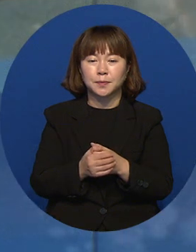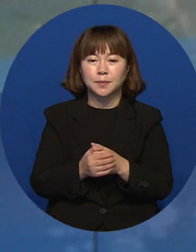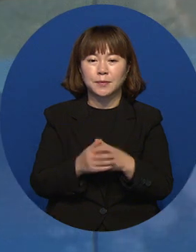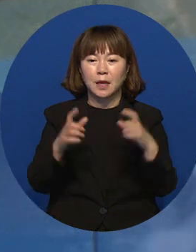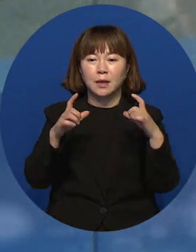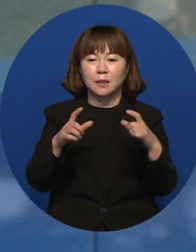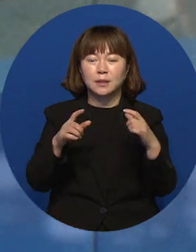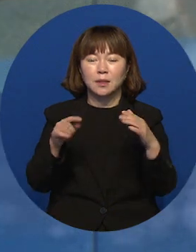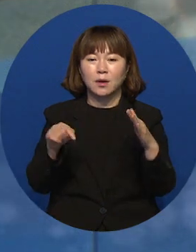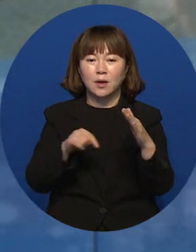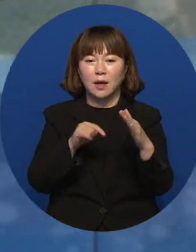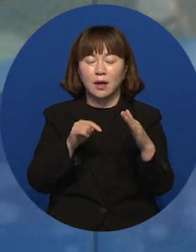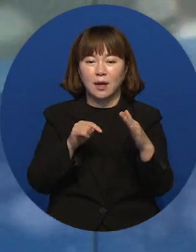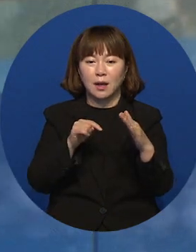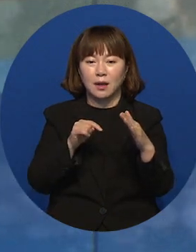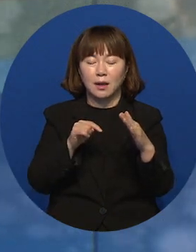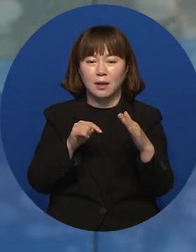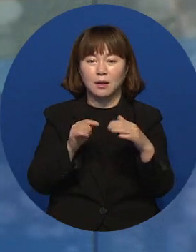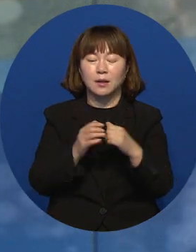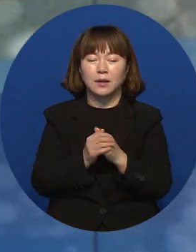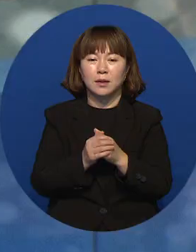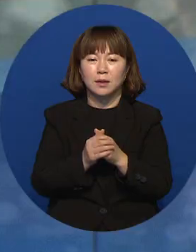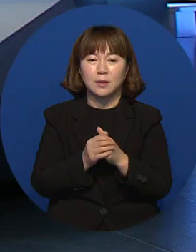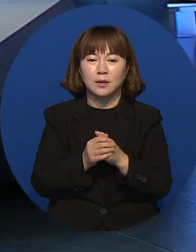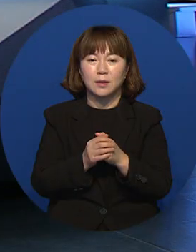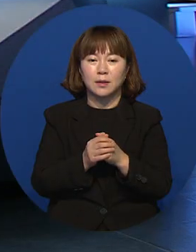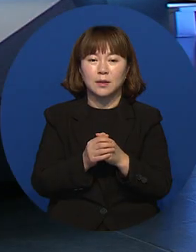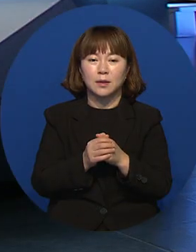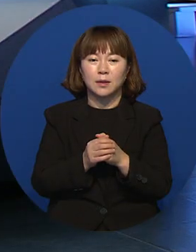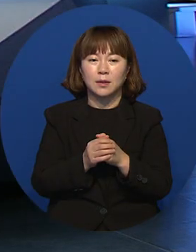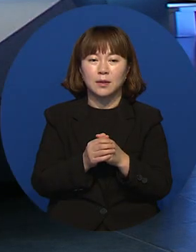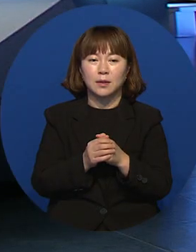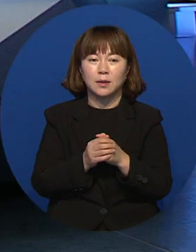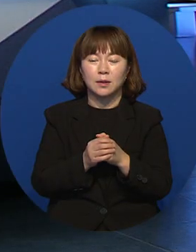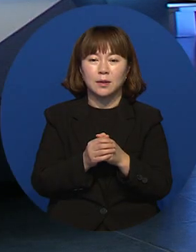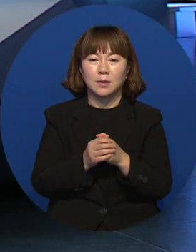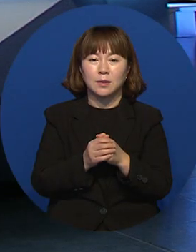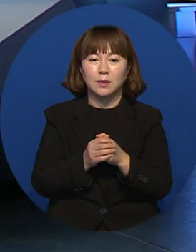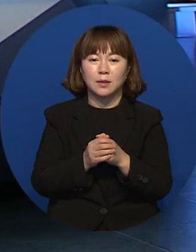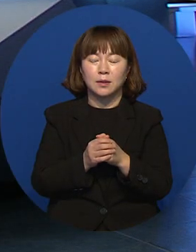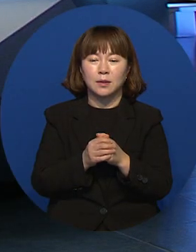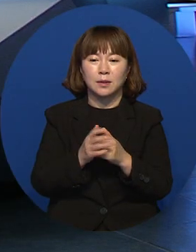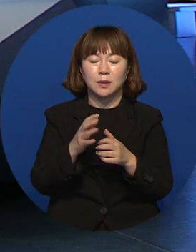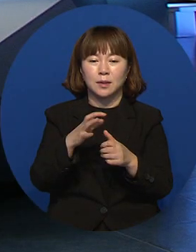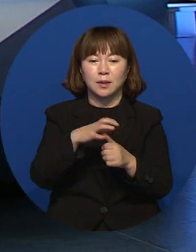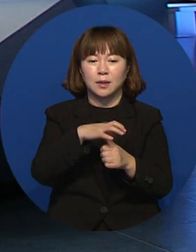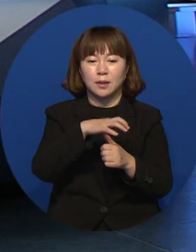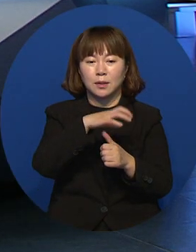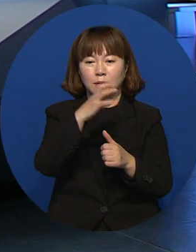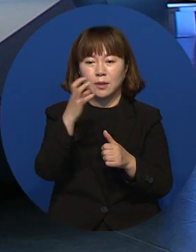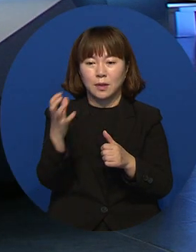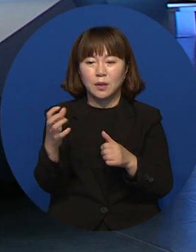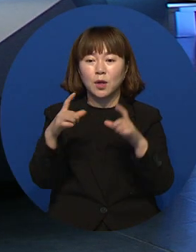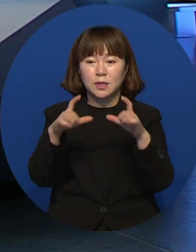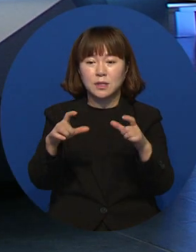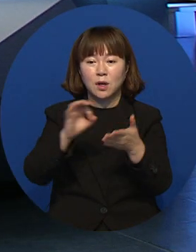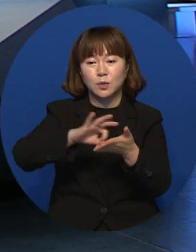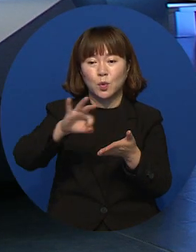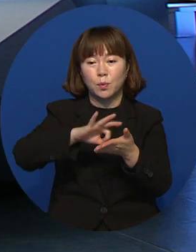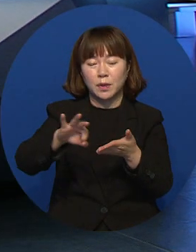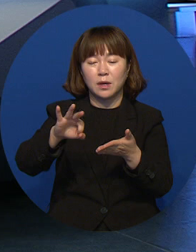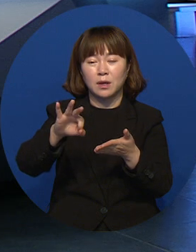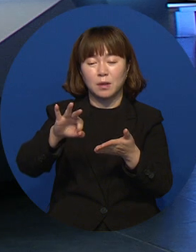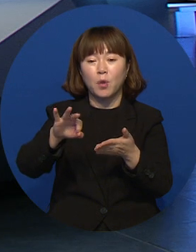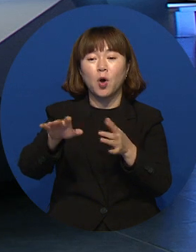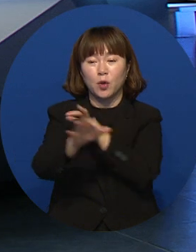코리아의 중요한 정책 목표 중에 하나인데 예 뭐 풀어지면 멋이 조건은 활성화 되는 것인지 업계에서 나우리 소비자 쪽에서는